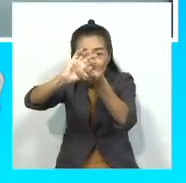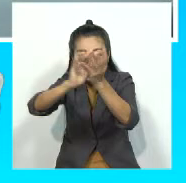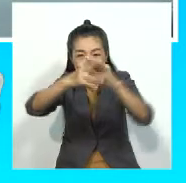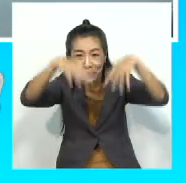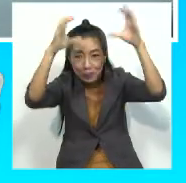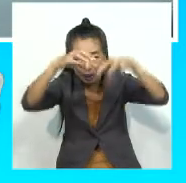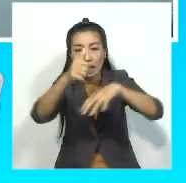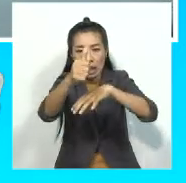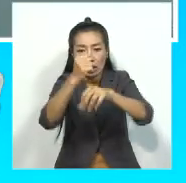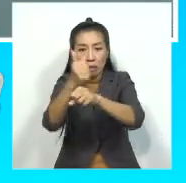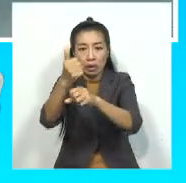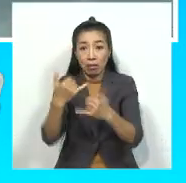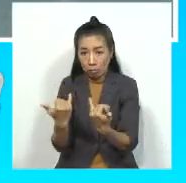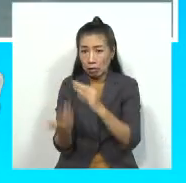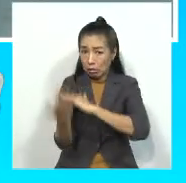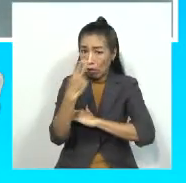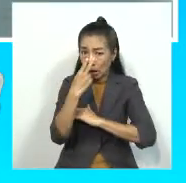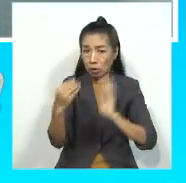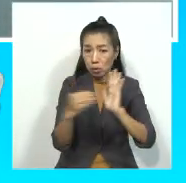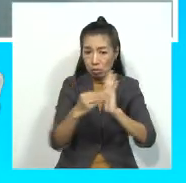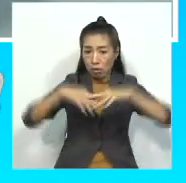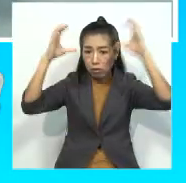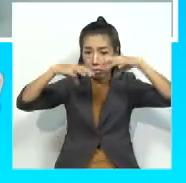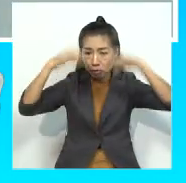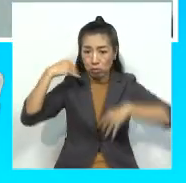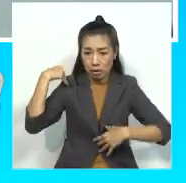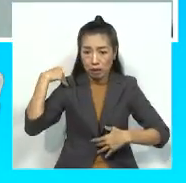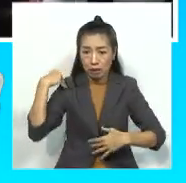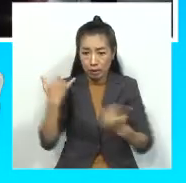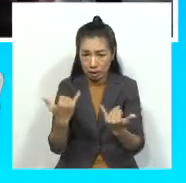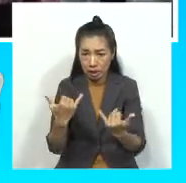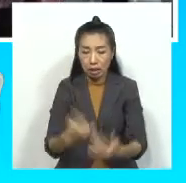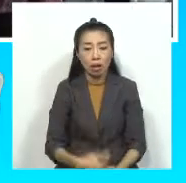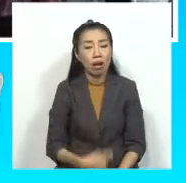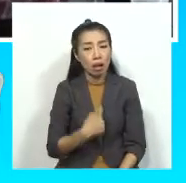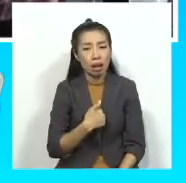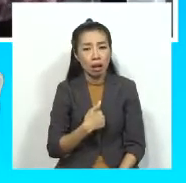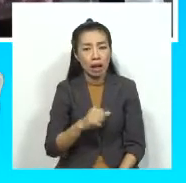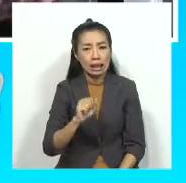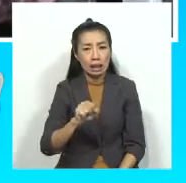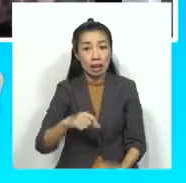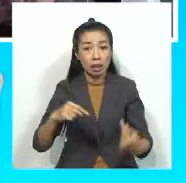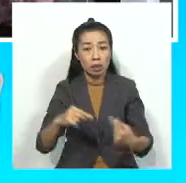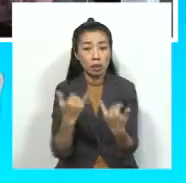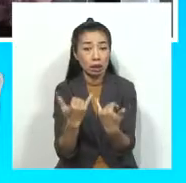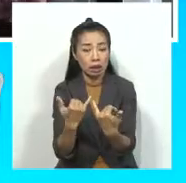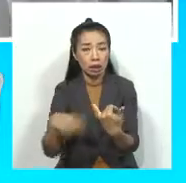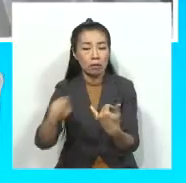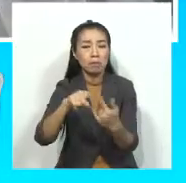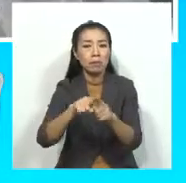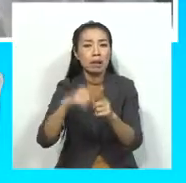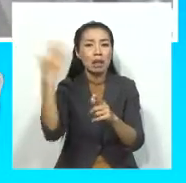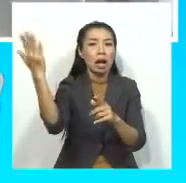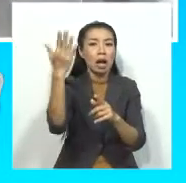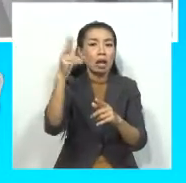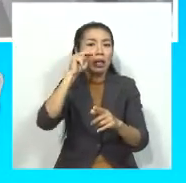แล้วในกรุงเทพเห็นมีฝนตกมาด้วยค่ะถือไปดีค่ะ ครับผมก็ในช่วงนี้เนี่ยความชื้นสัมพั